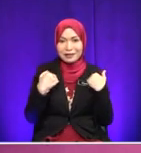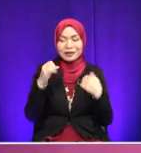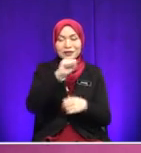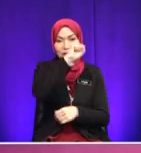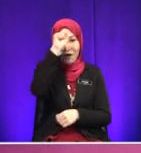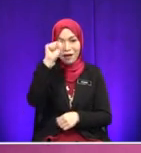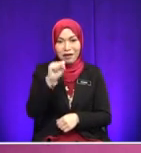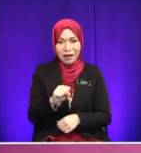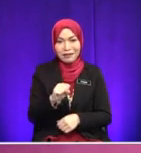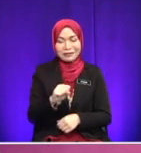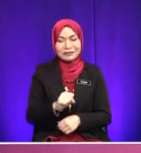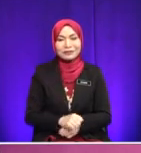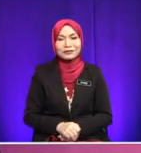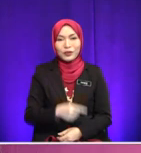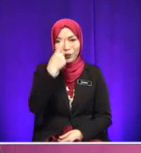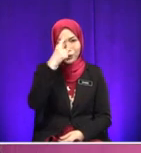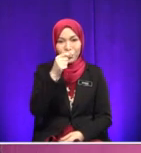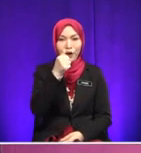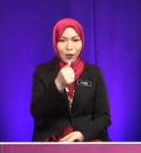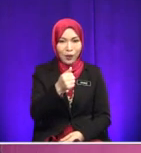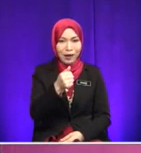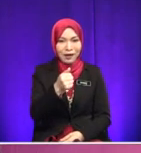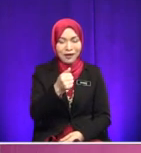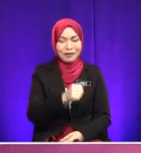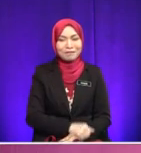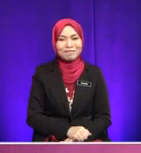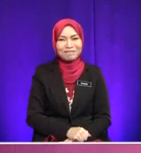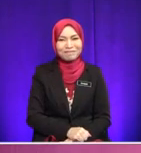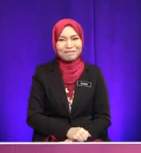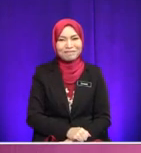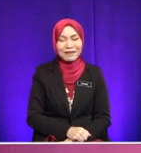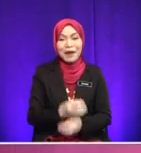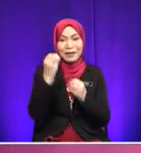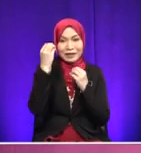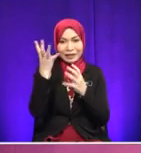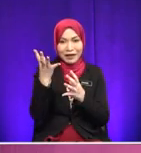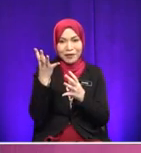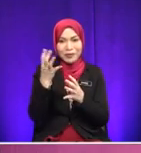kamu cerita sebut tadi senaraikan. Senaraikan dulu.